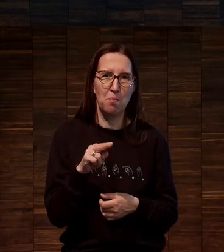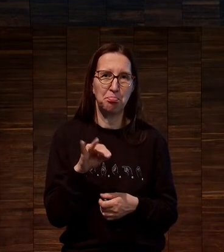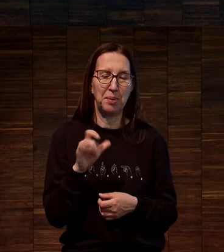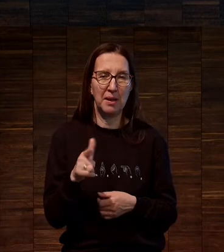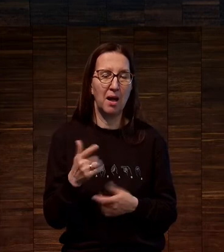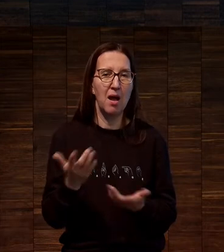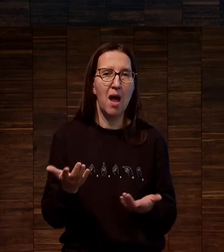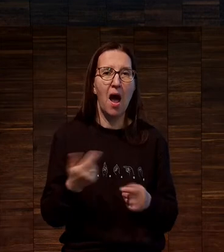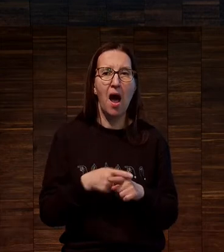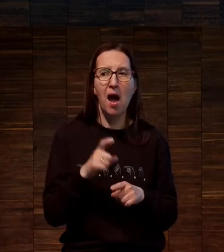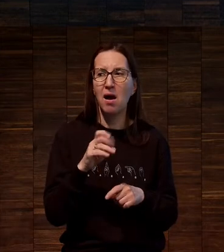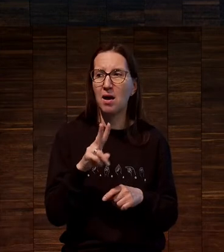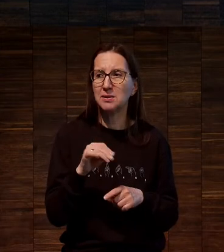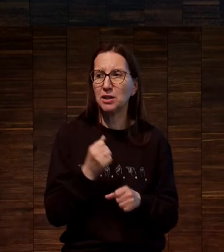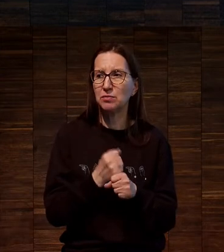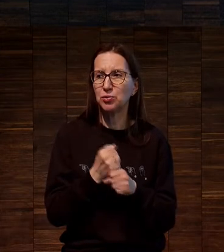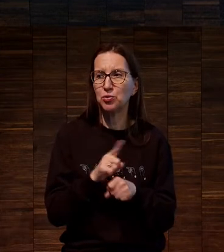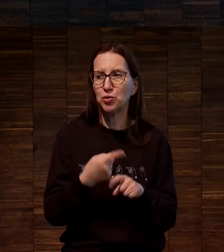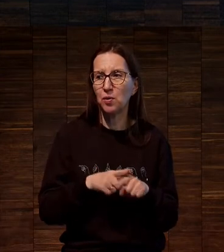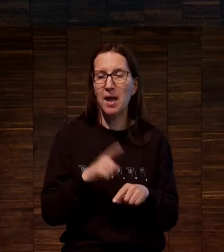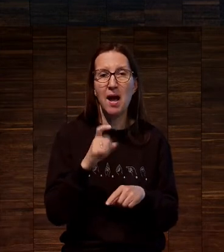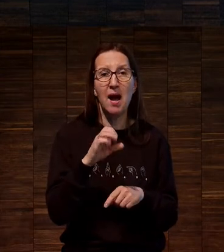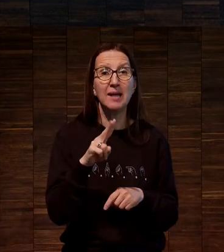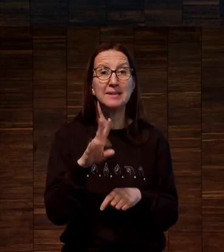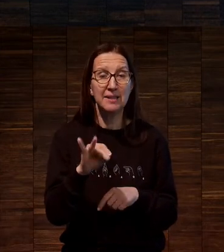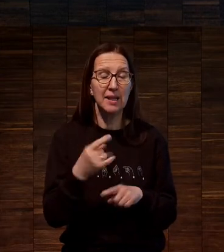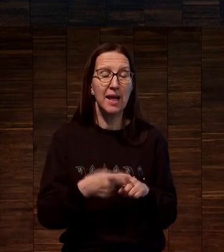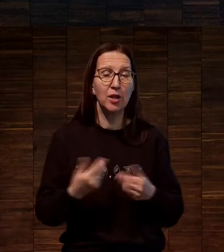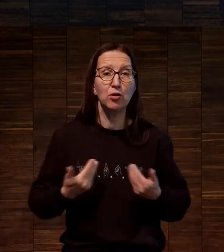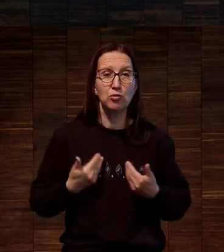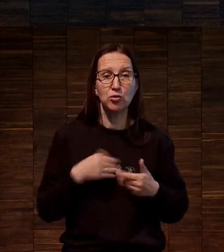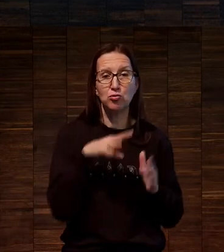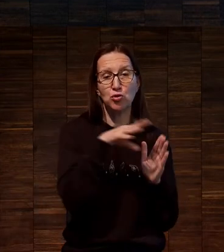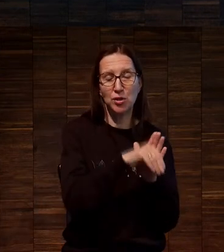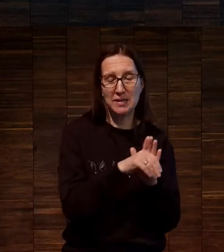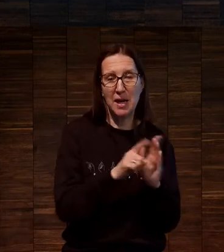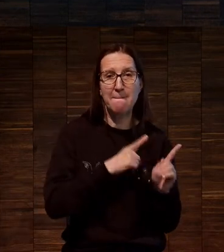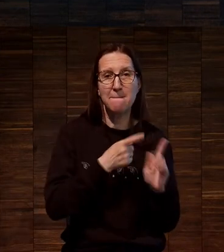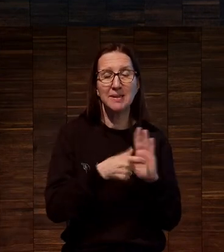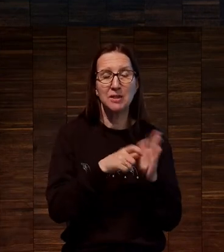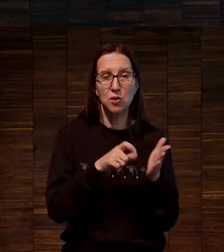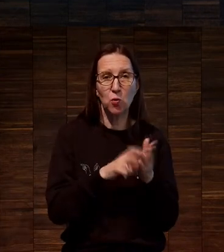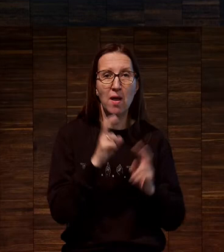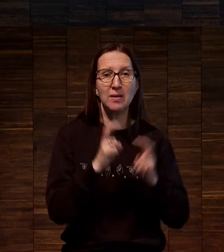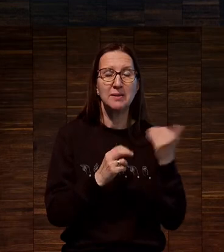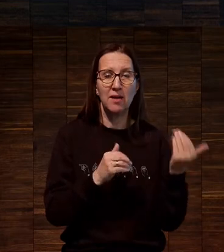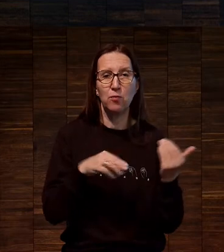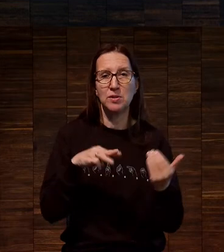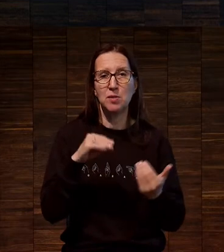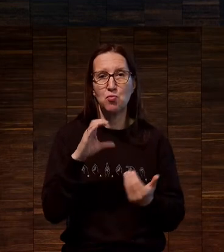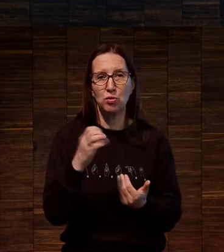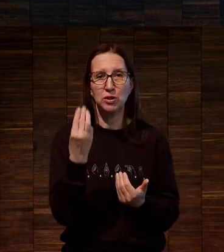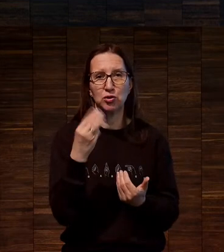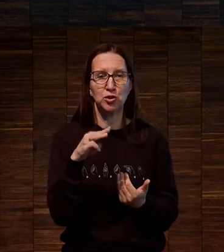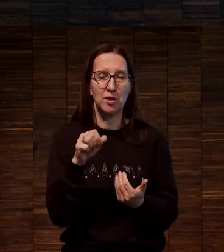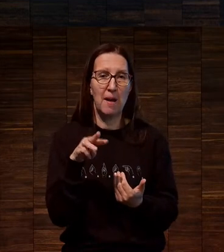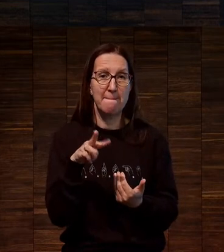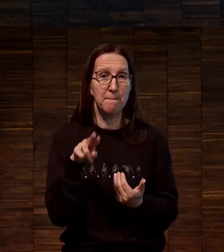Хаски, они жители одной из мастерской на заводе Мосштамп. Мосштамп, да.